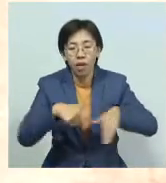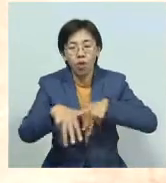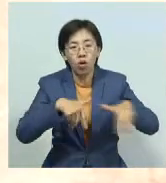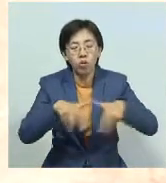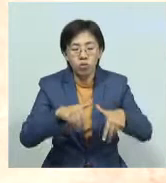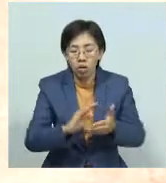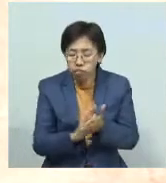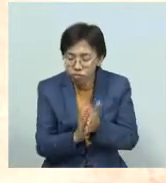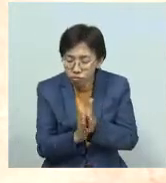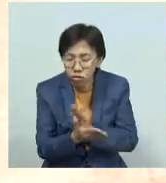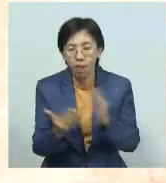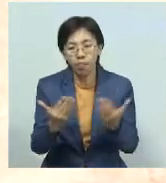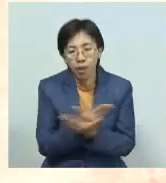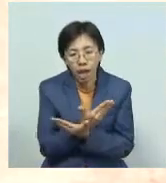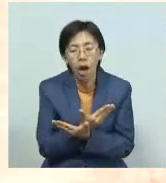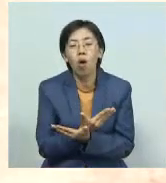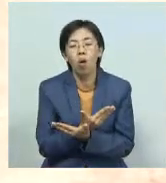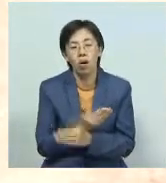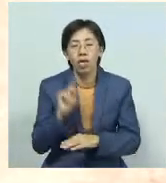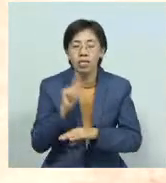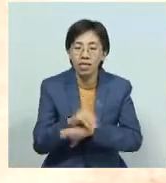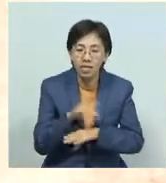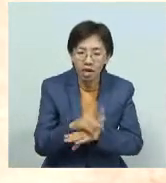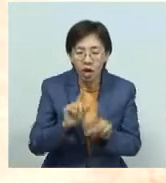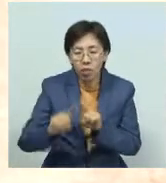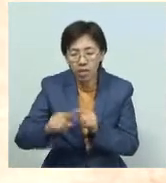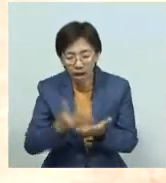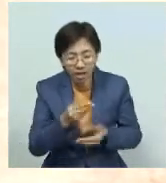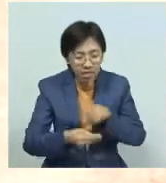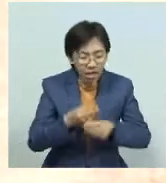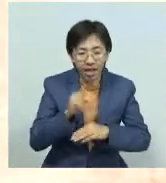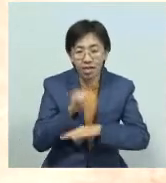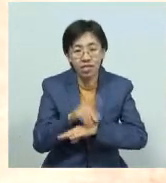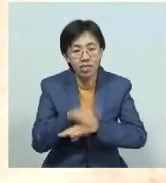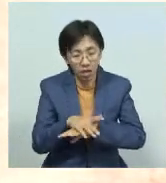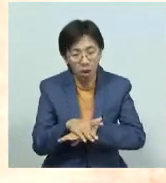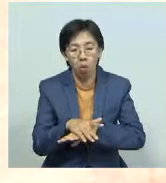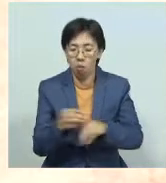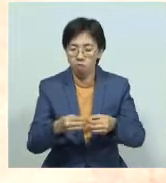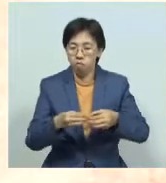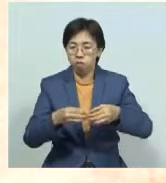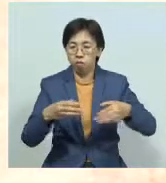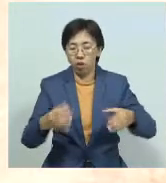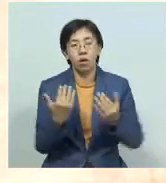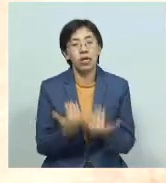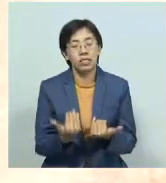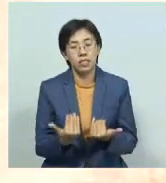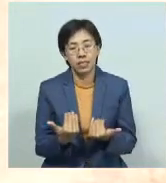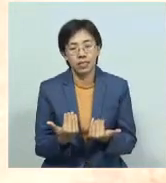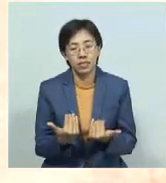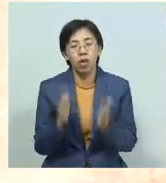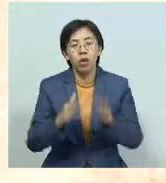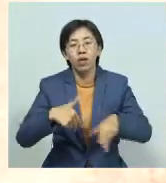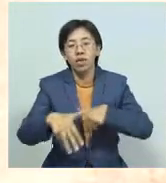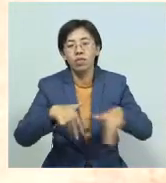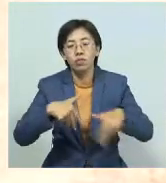ที่เปลี่ยนแปลงไปในด้านของการใช้สื่อสังคมออนไลน์ซื้อขายสินค้าผ่านออนไลน์เพิ่มมากขึ้นจนวันนี้นะคะก็ทำให้คนในชุ